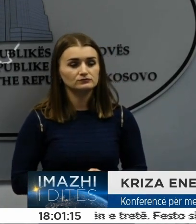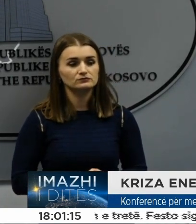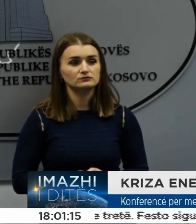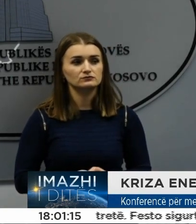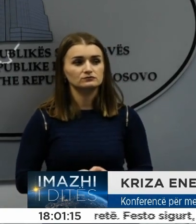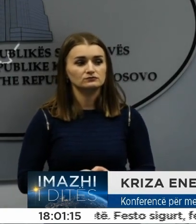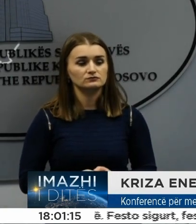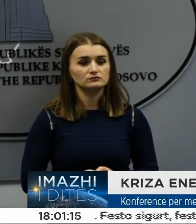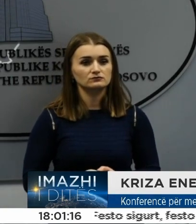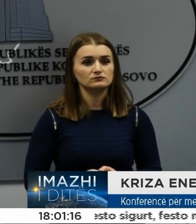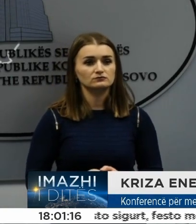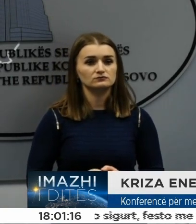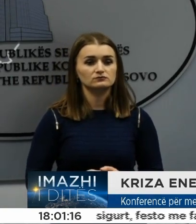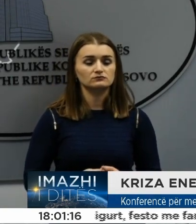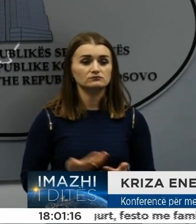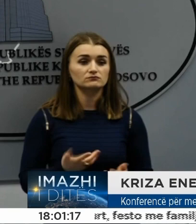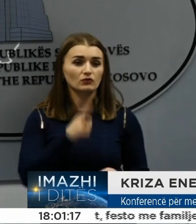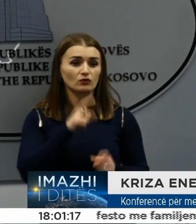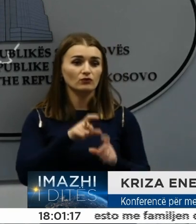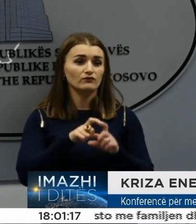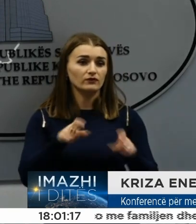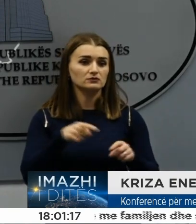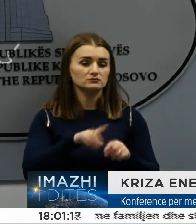Shkaktarët e devijimeve janë gjitha këtërt.